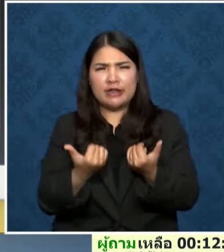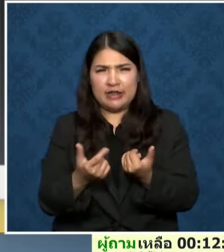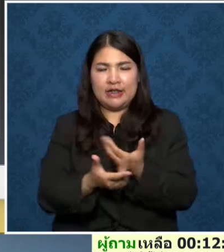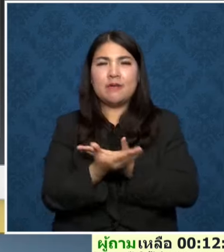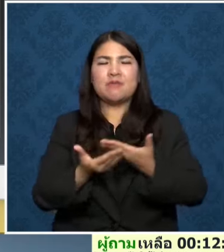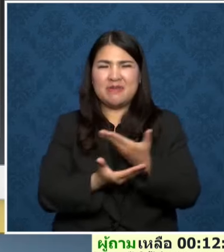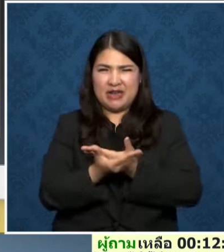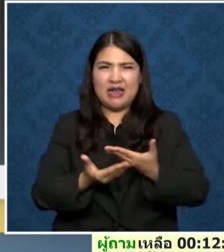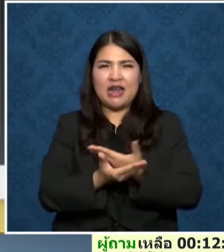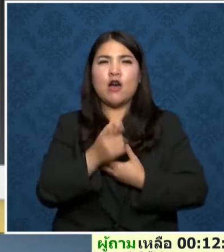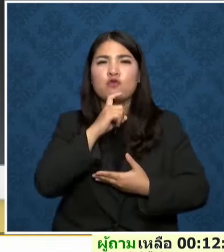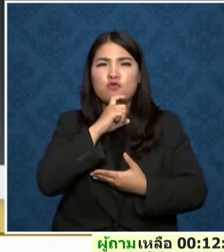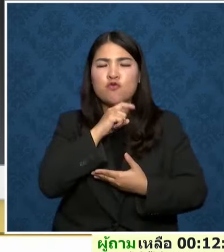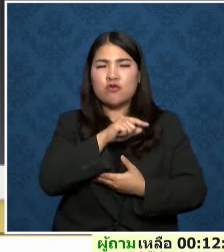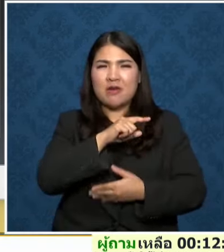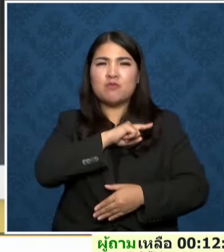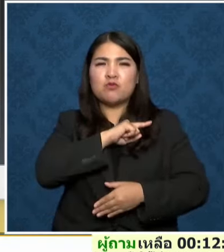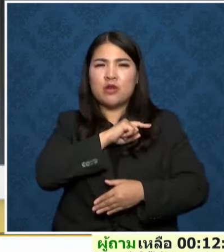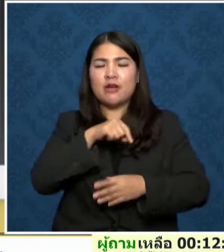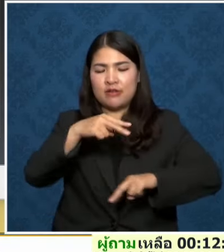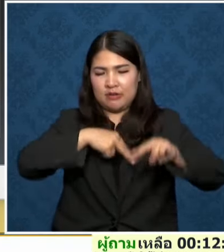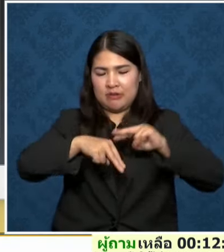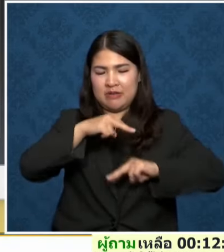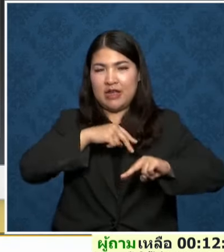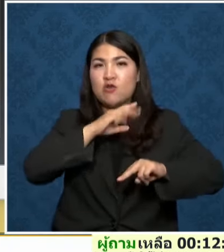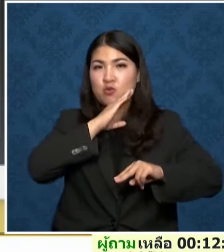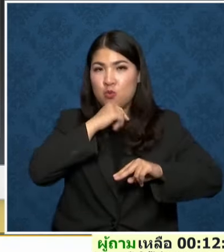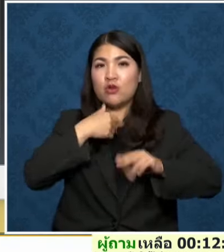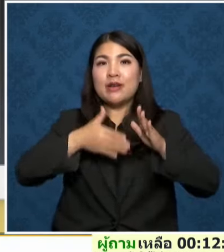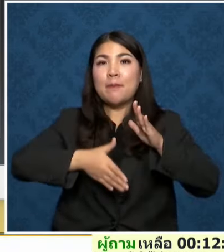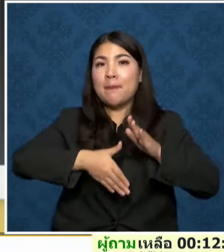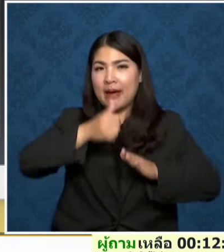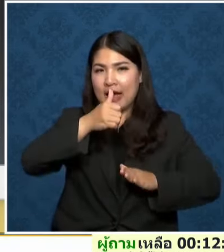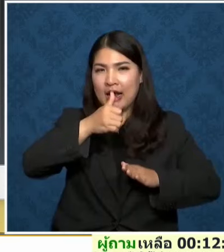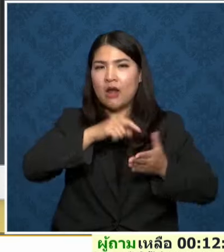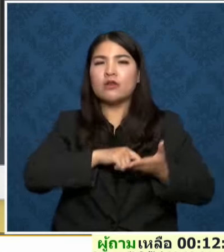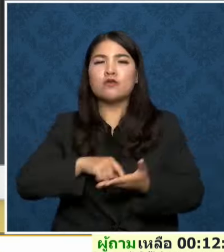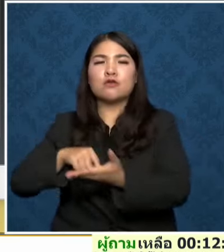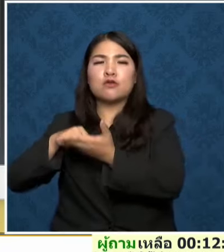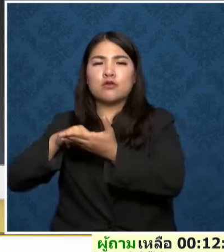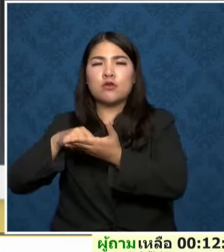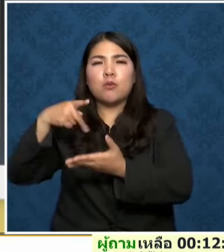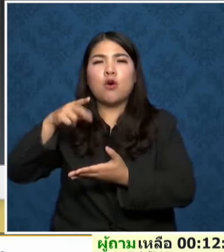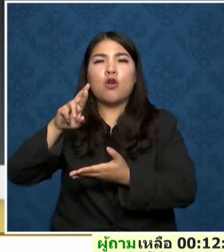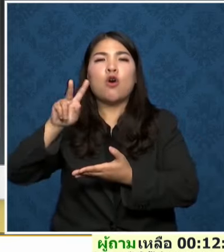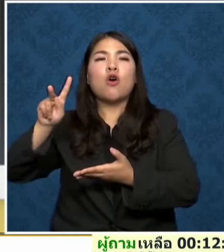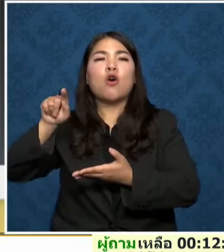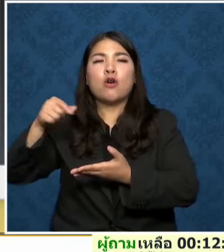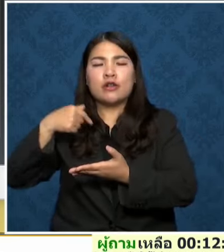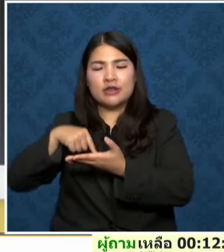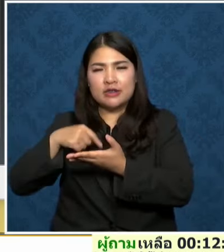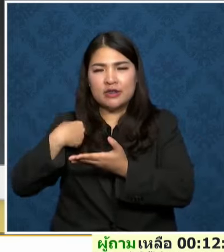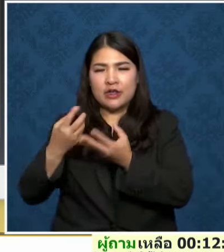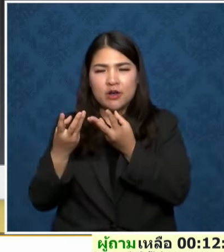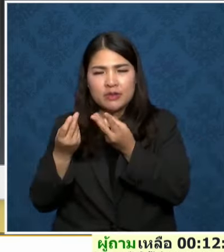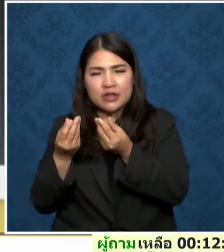าของคณะผู้ชำนานการ หากไดรับความเห็นชอบเราจะเสนอพอากรในเรื่องของการดำเนินจัดการกรมศิทธ